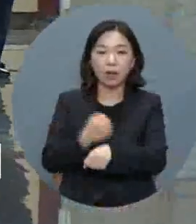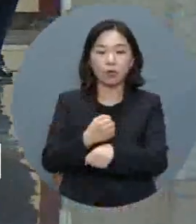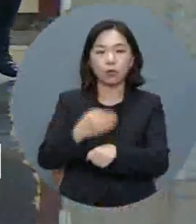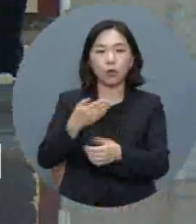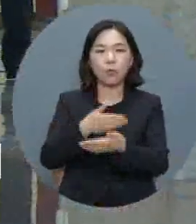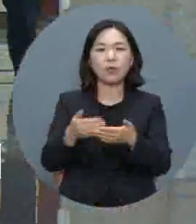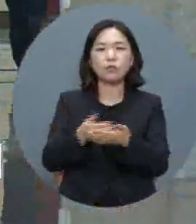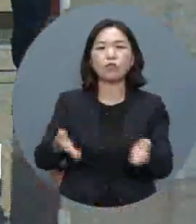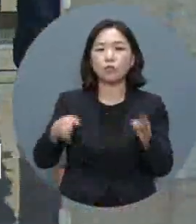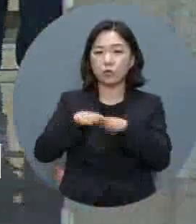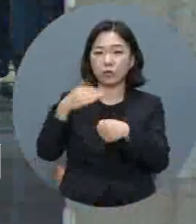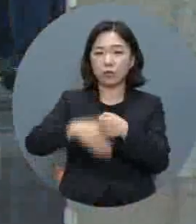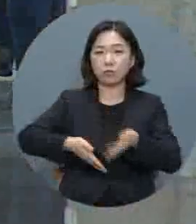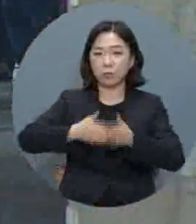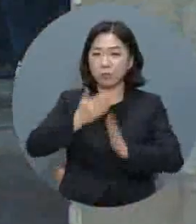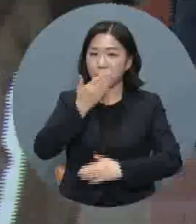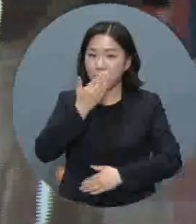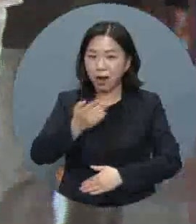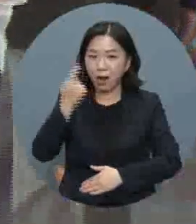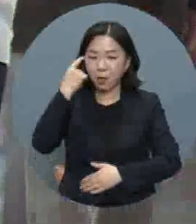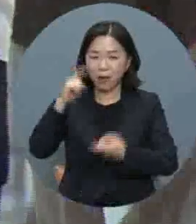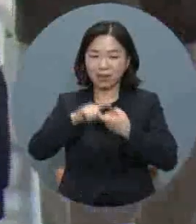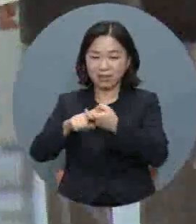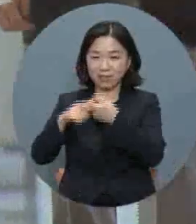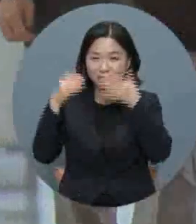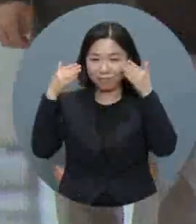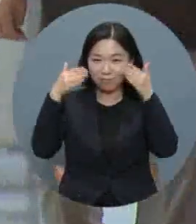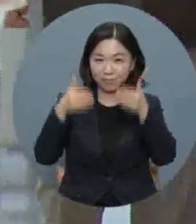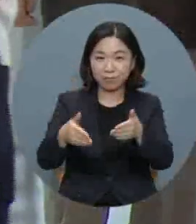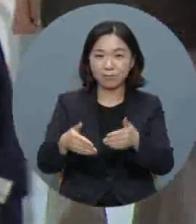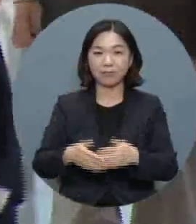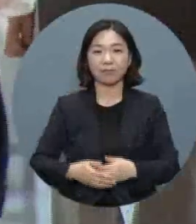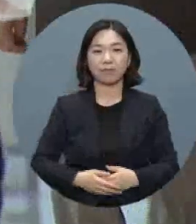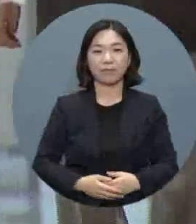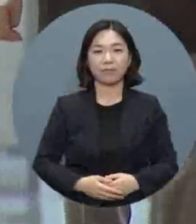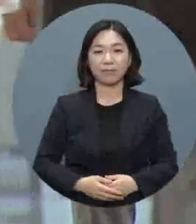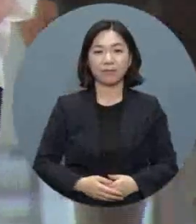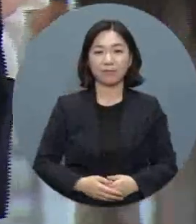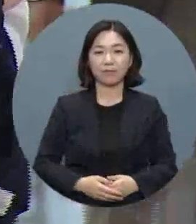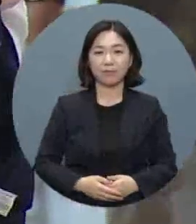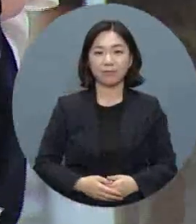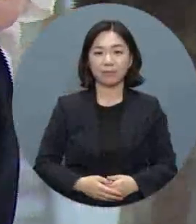건립될 수 있을지 관심이 쏠리고 있습니다. MBC 뉴스 권윤수입니다.